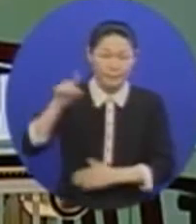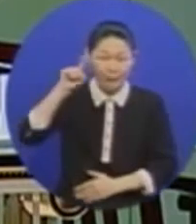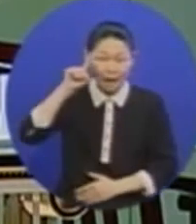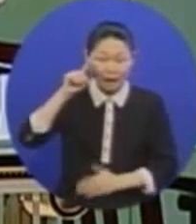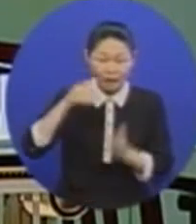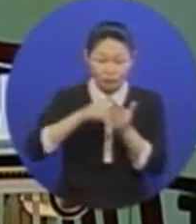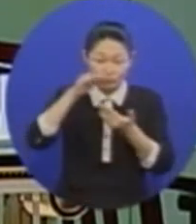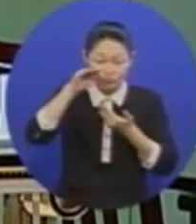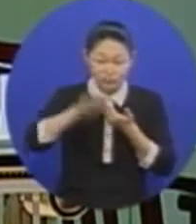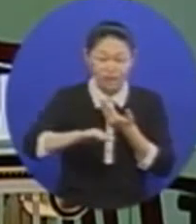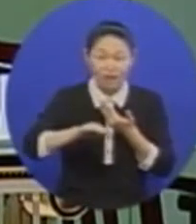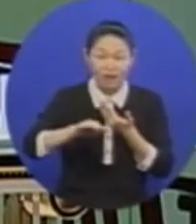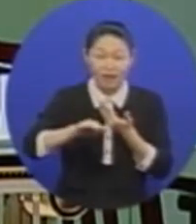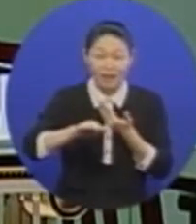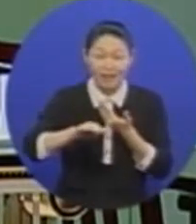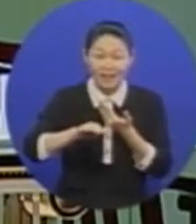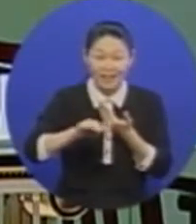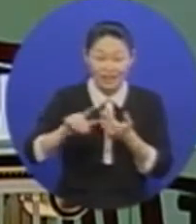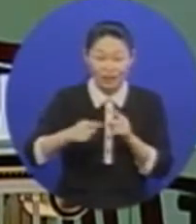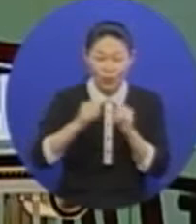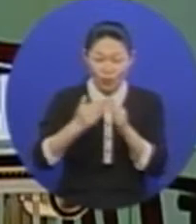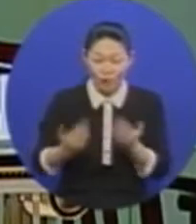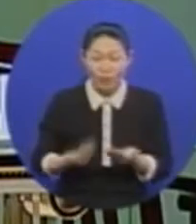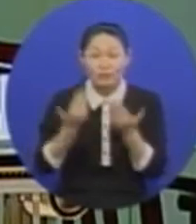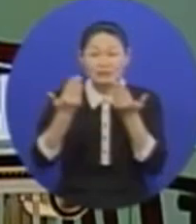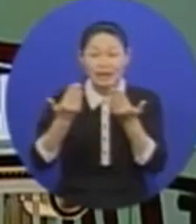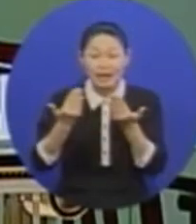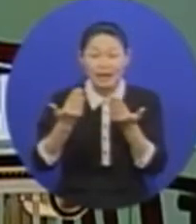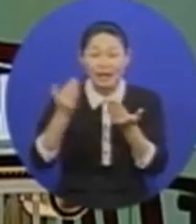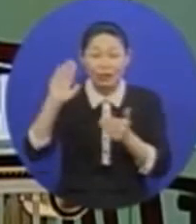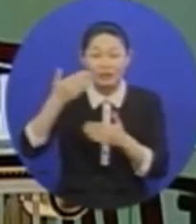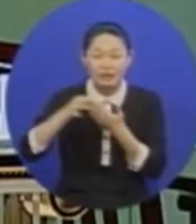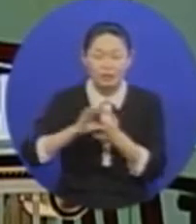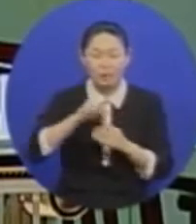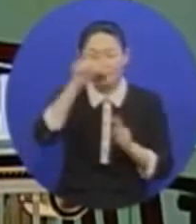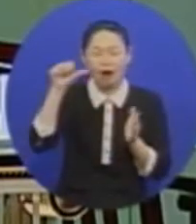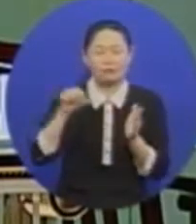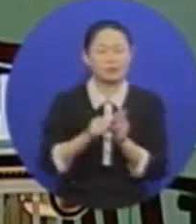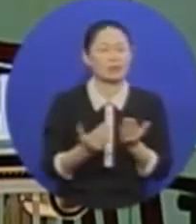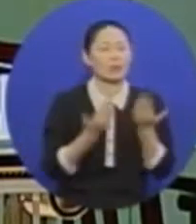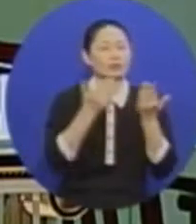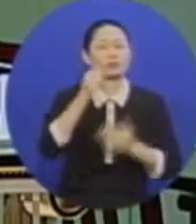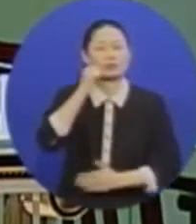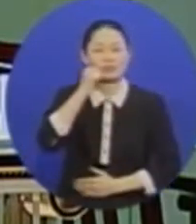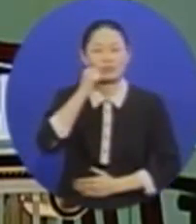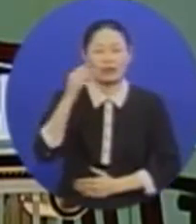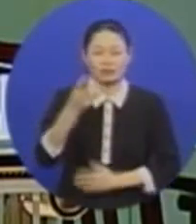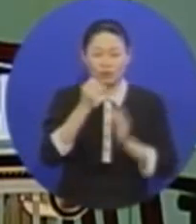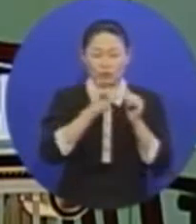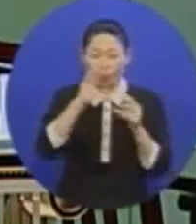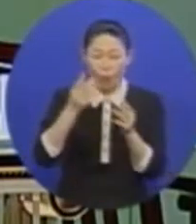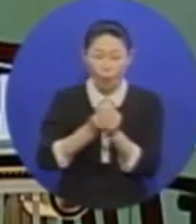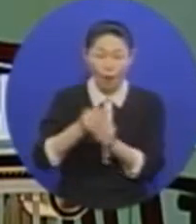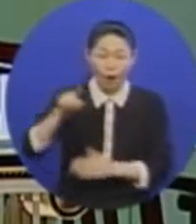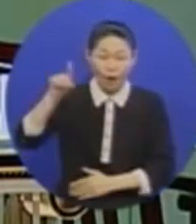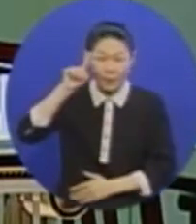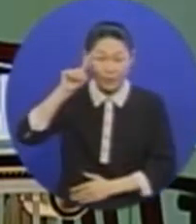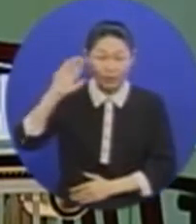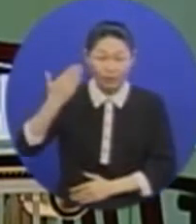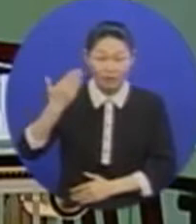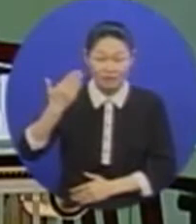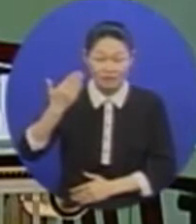된다면 우리는 평생 교회 봉사 할 수도 없어요 성도들이 왕 100 해 지기를 언제까지 기다리면